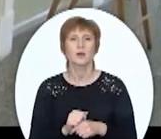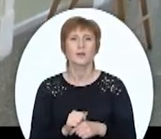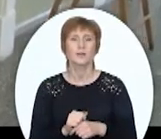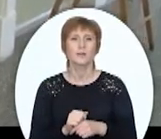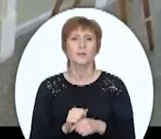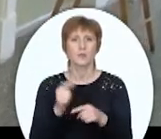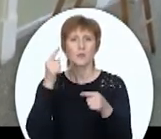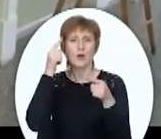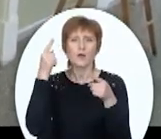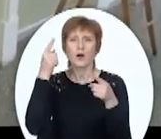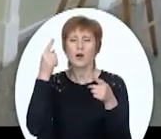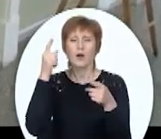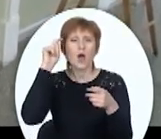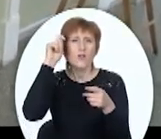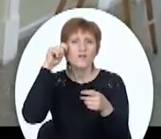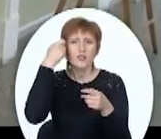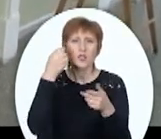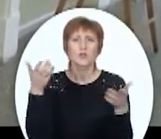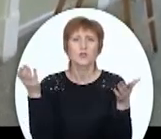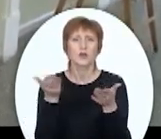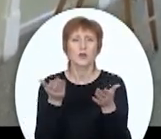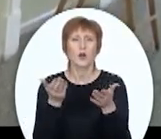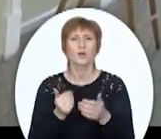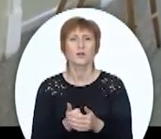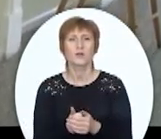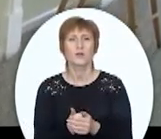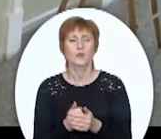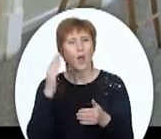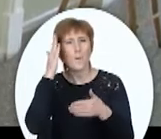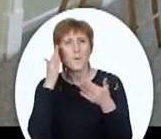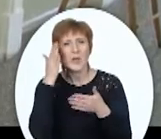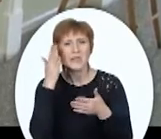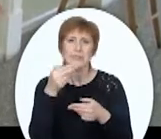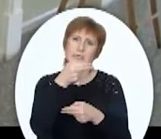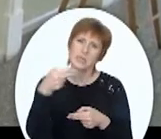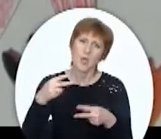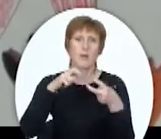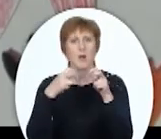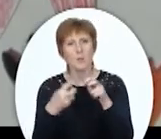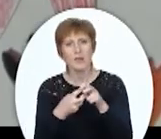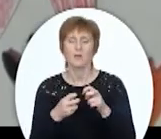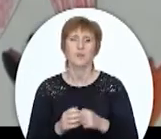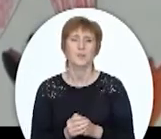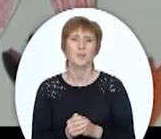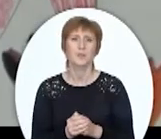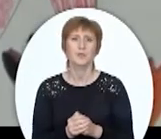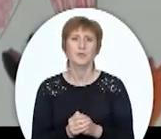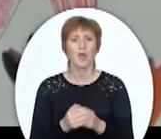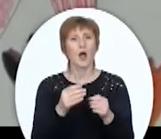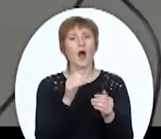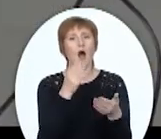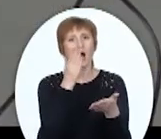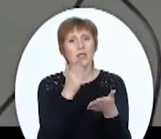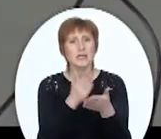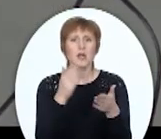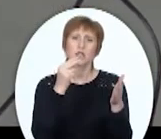общем, фиксируется на каком-то моменте, на какой-то, может быть, мысли, не знаю, теме, проблеме, на чем угодно. Некоторые